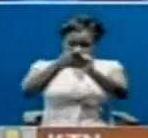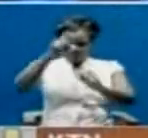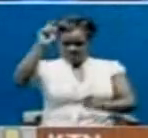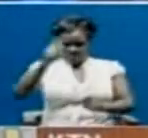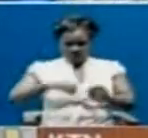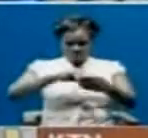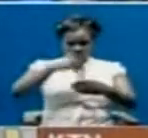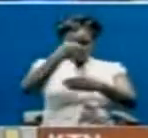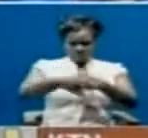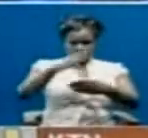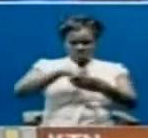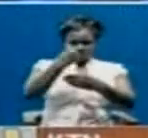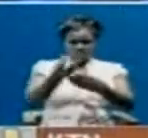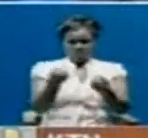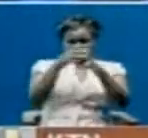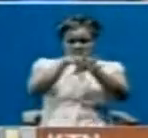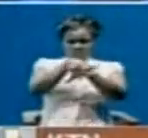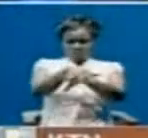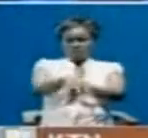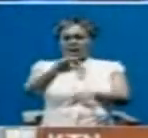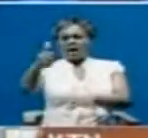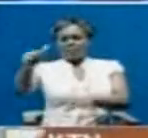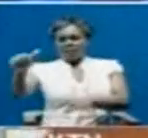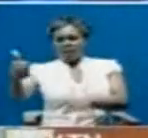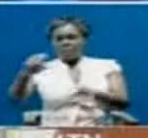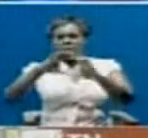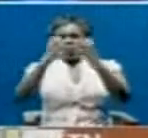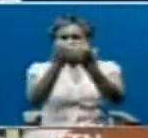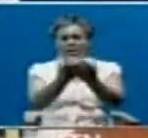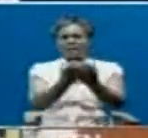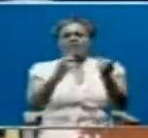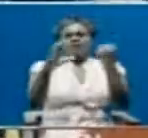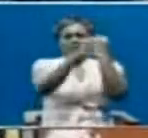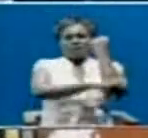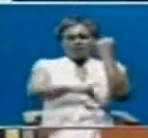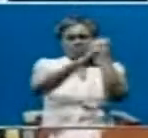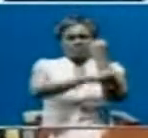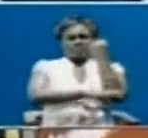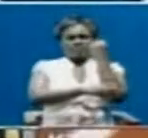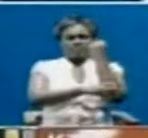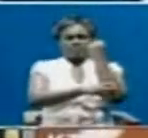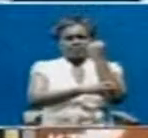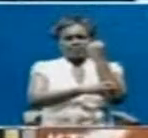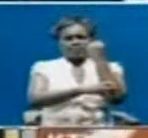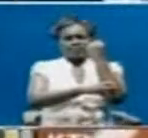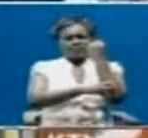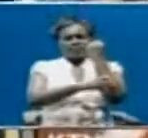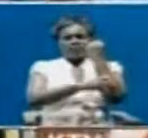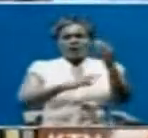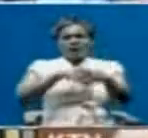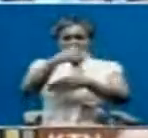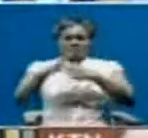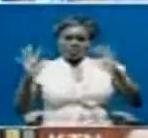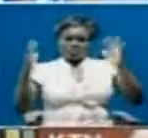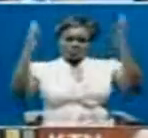calendar to be in conformity with the other world countries. Naam. Baada ya shamra